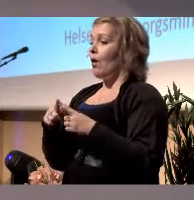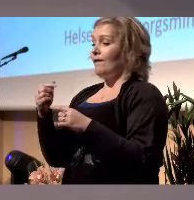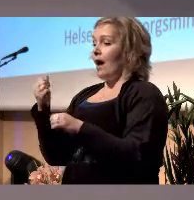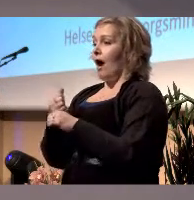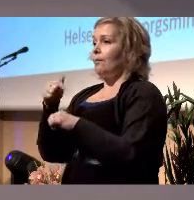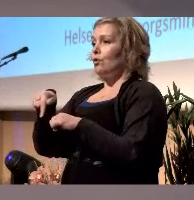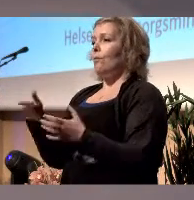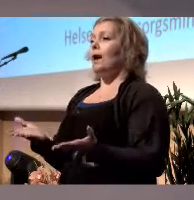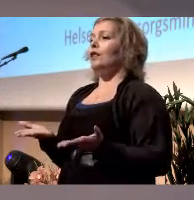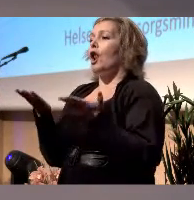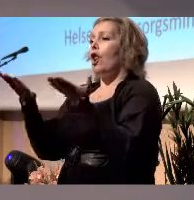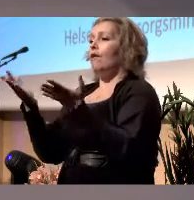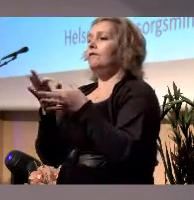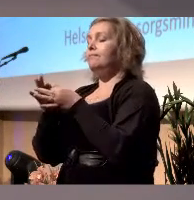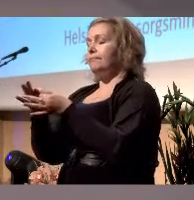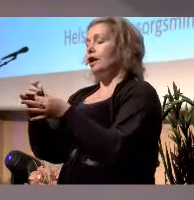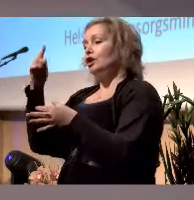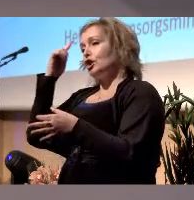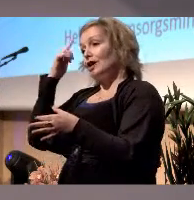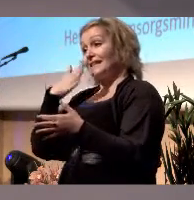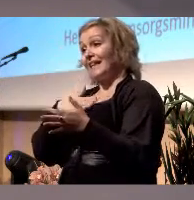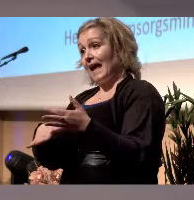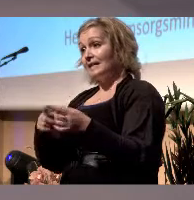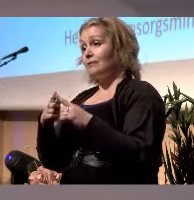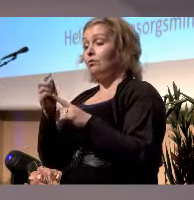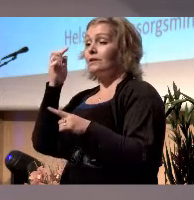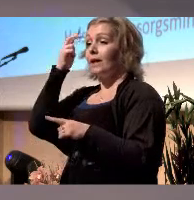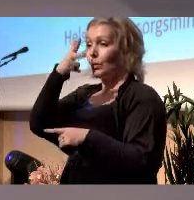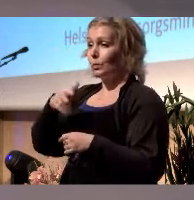nå med et løft innen psykisk helse og rus.